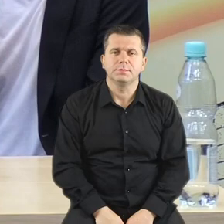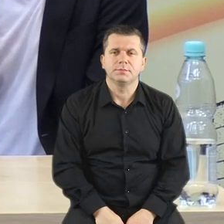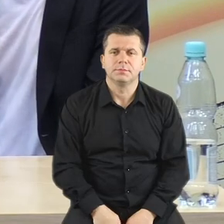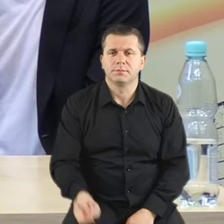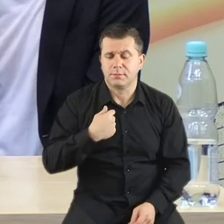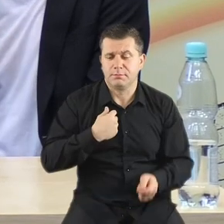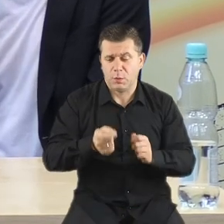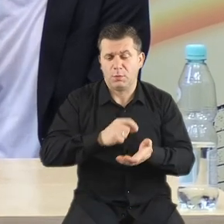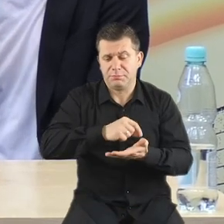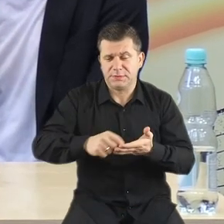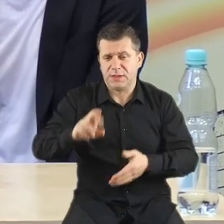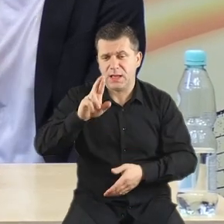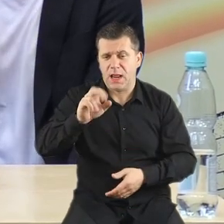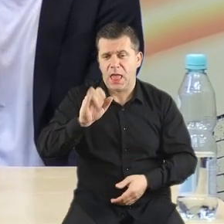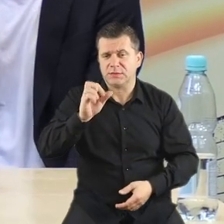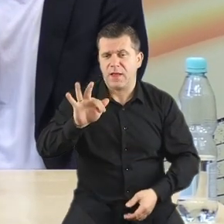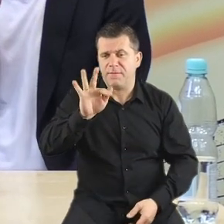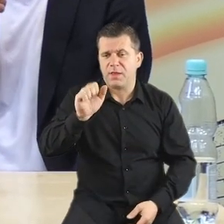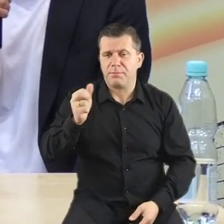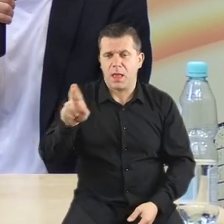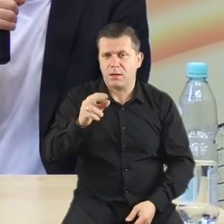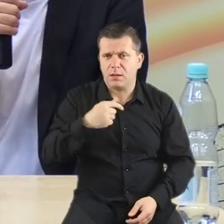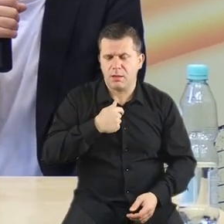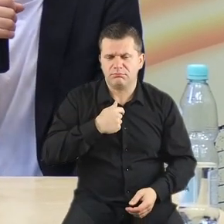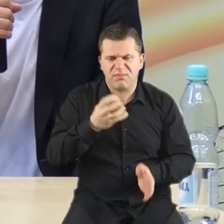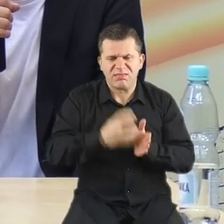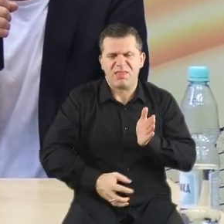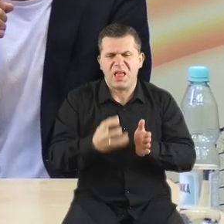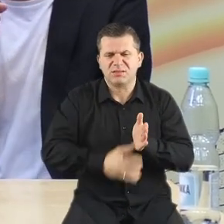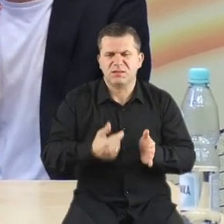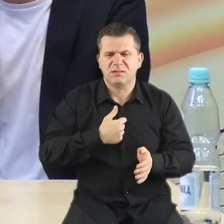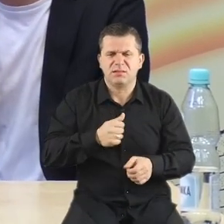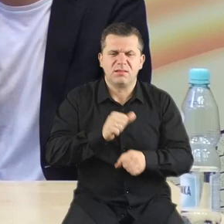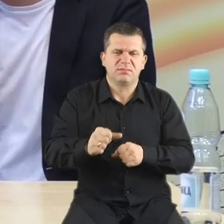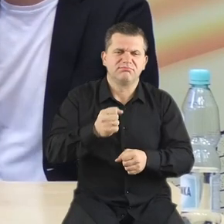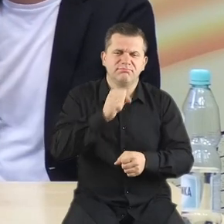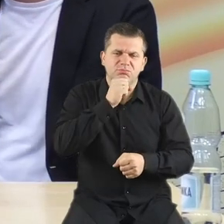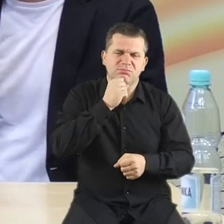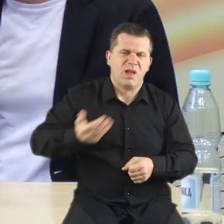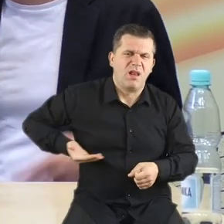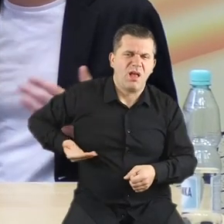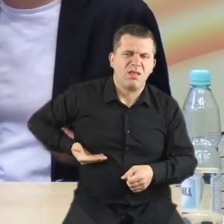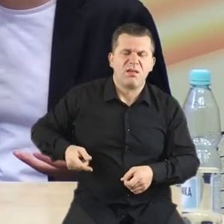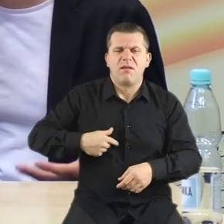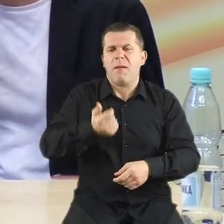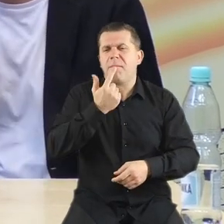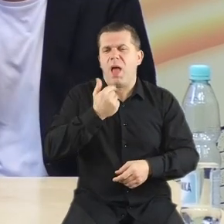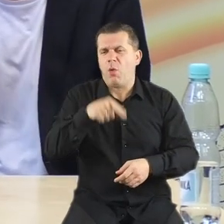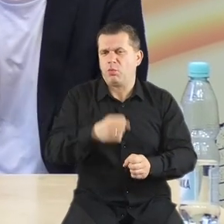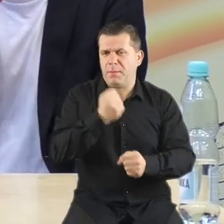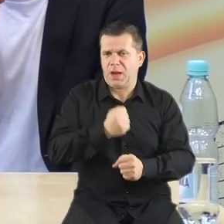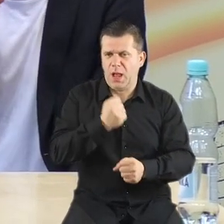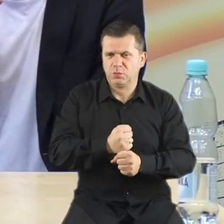ja już wtedy pisałem razie Fiber i taki mówiłem, że tak narzekałem na siebie, no, że jestem strasznie leniwy, za mało nad tym